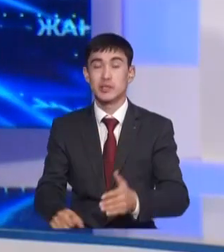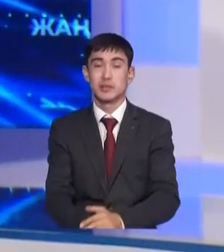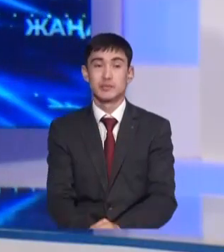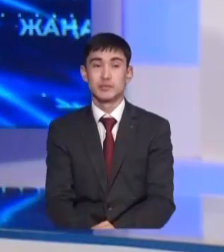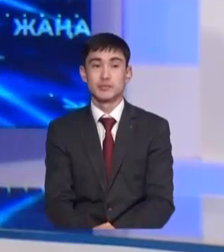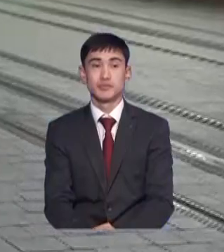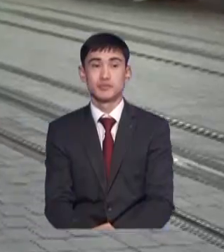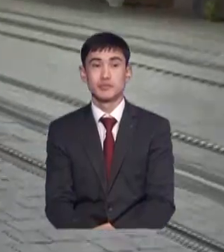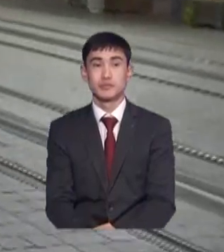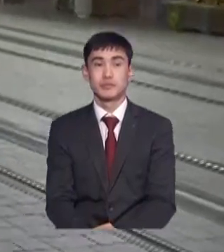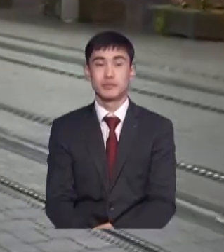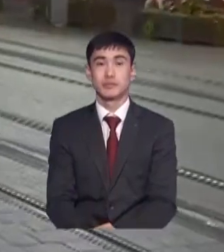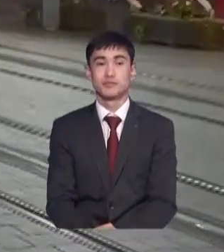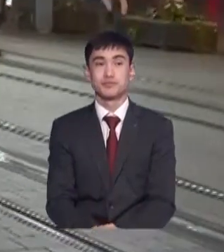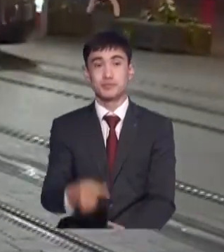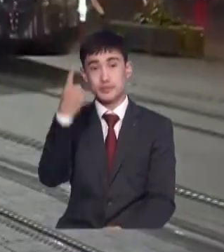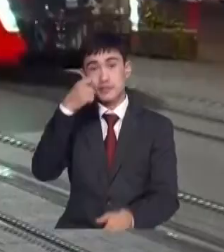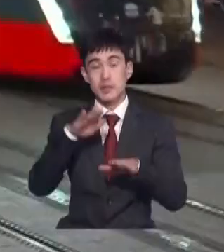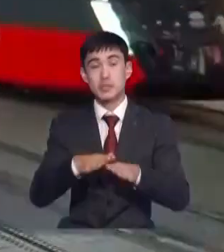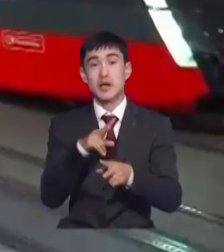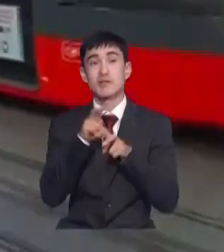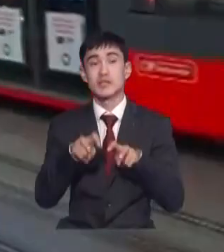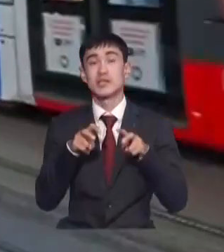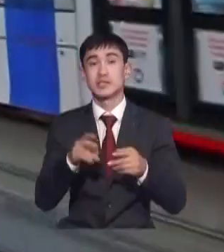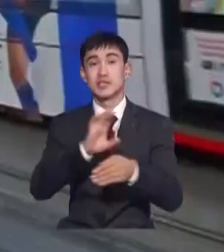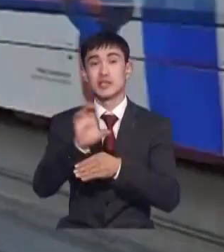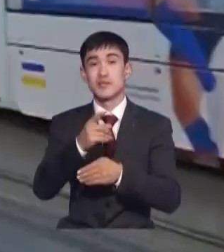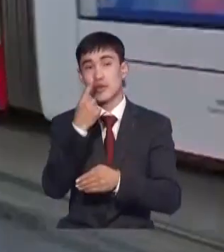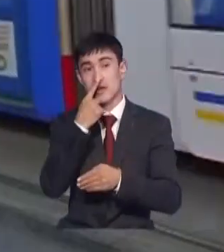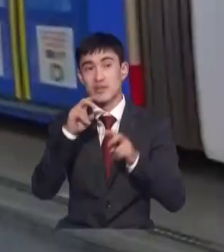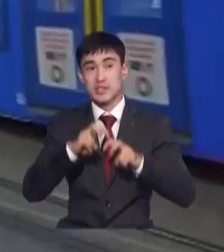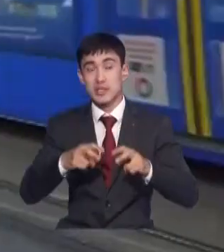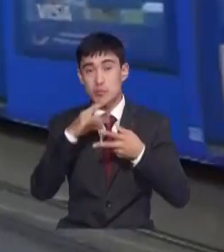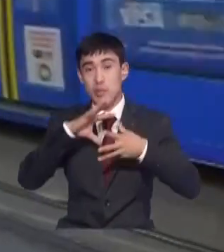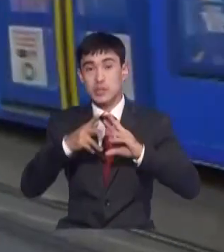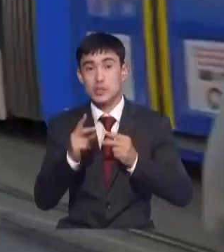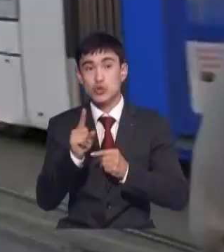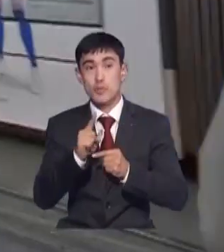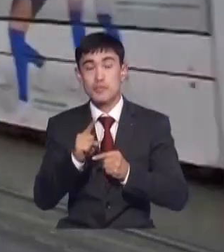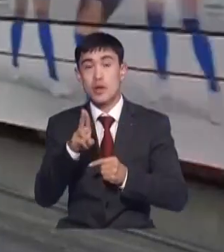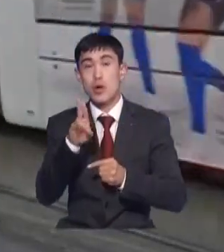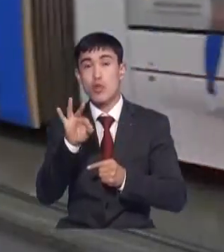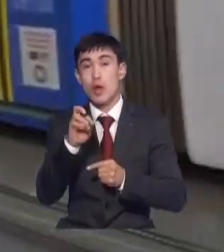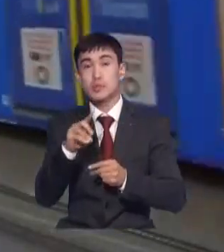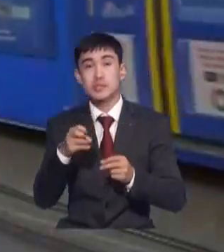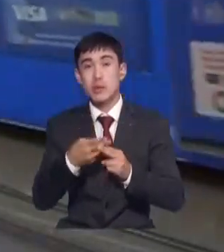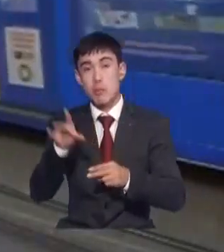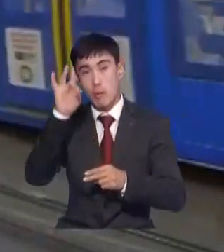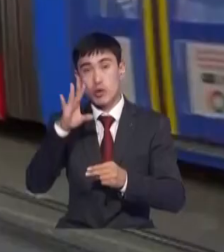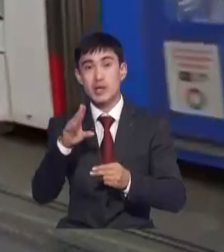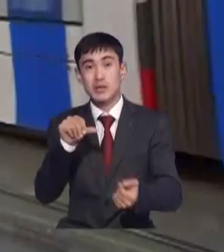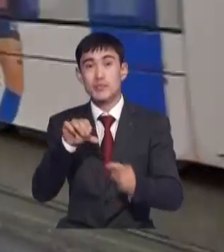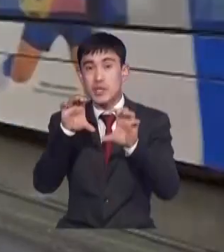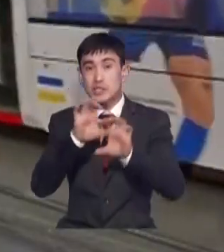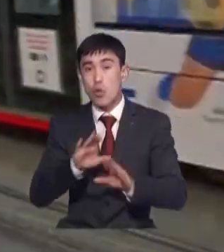корреспондент. По данным местного австралийского издания, недавние исследования показали, что каннабис остается самым популярным